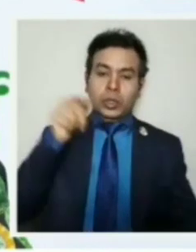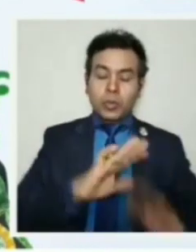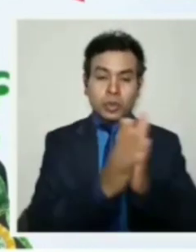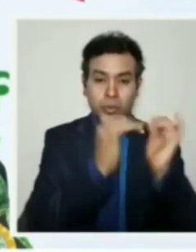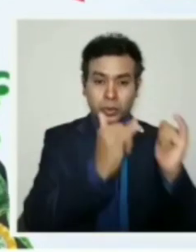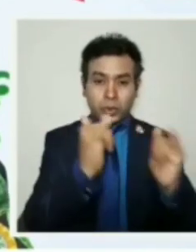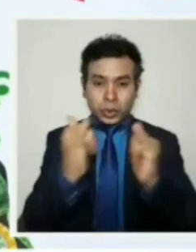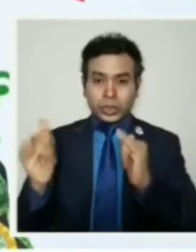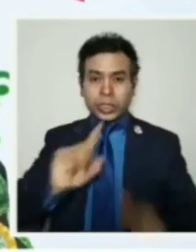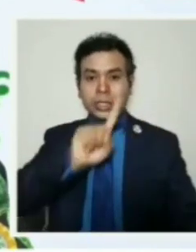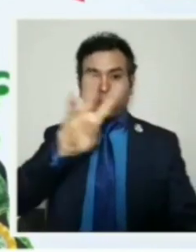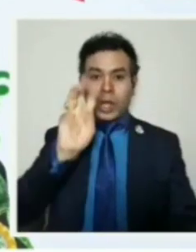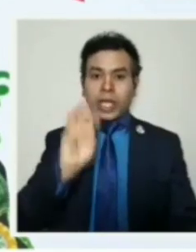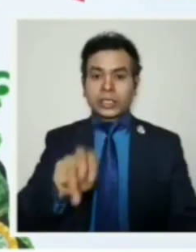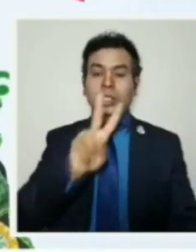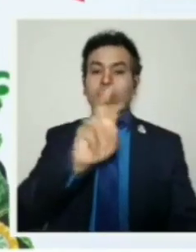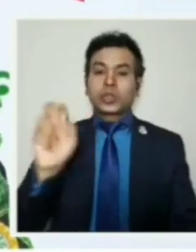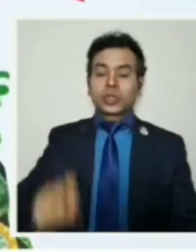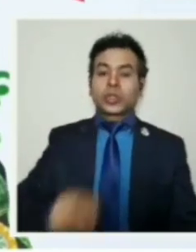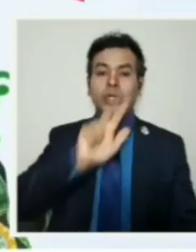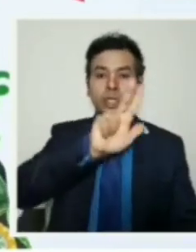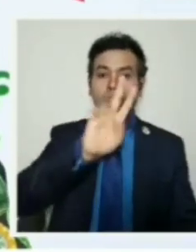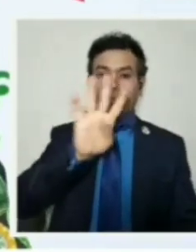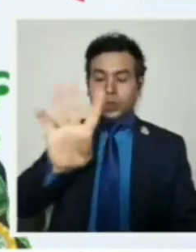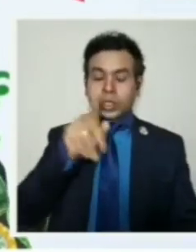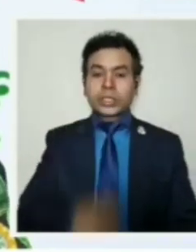হাসপাতালে 6,034টি।